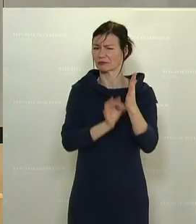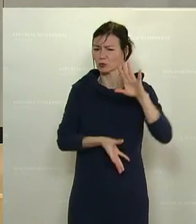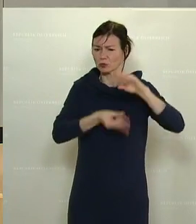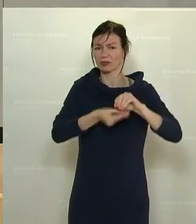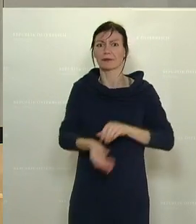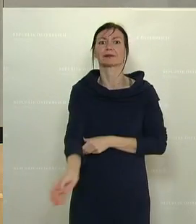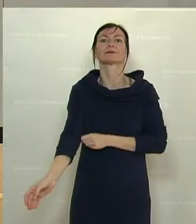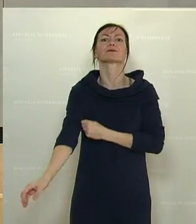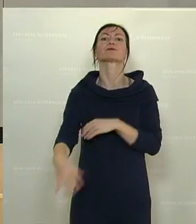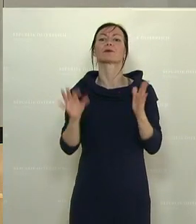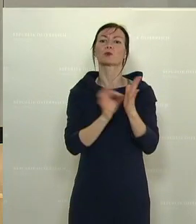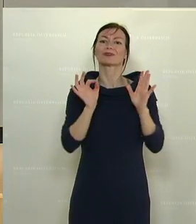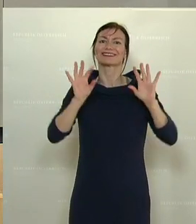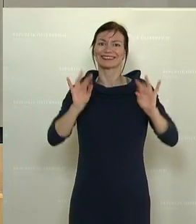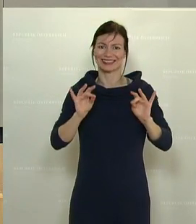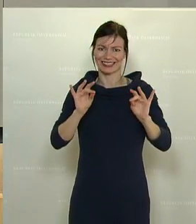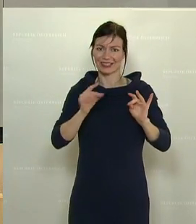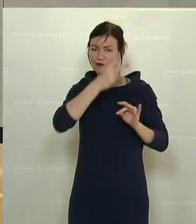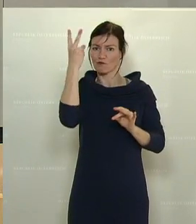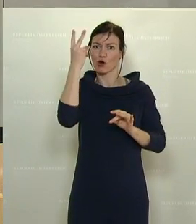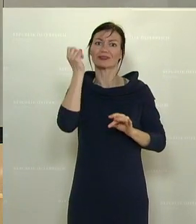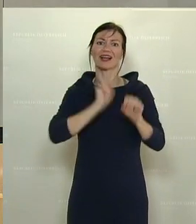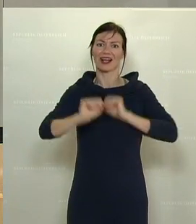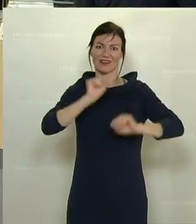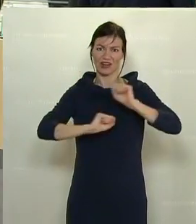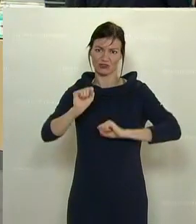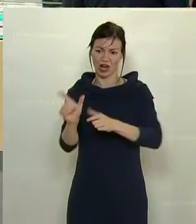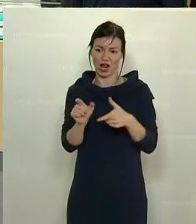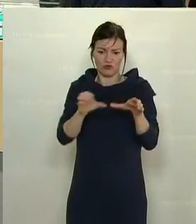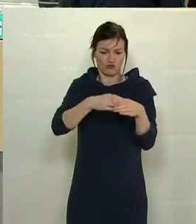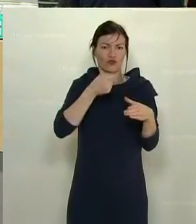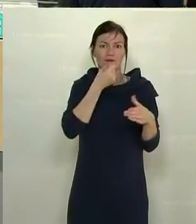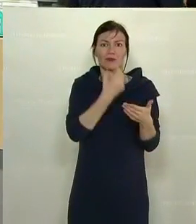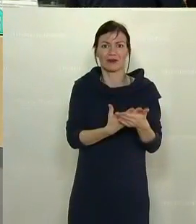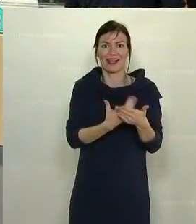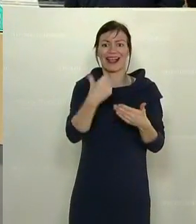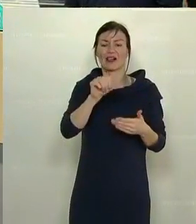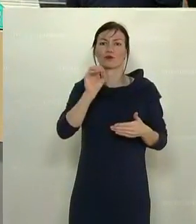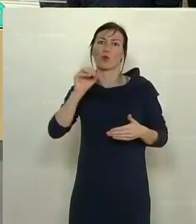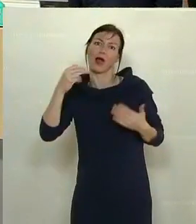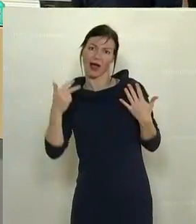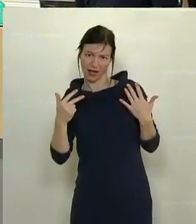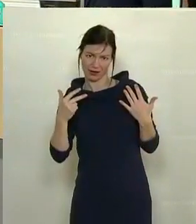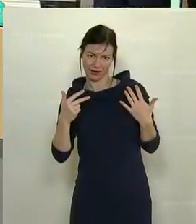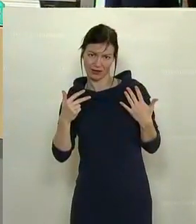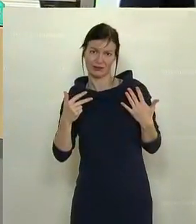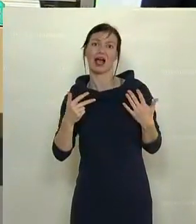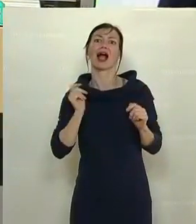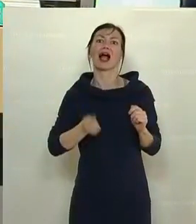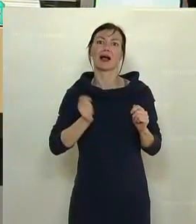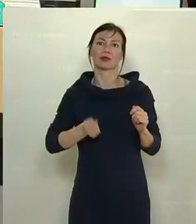Tagesordnungspunkt. Bericht des Volksanwaltschafts. In Tagesordnungspunkt 10 geht es um eine Ergänzung des Volksanwaltschaftsgesetzes. Hierbei handelt es sich um